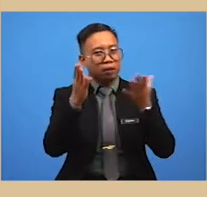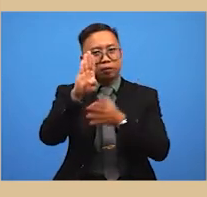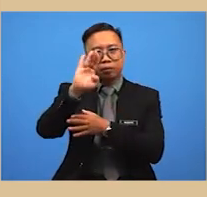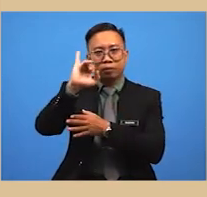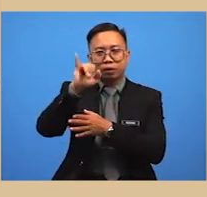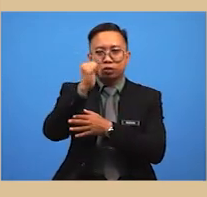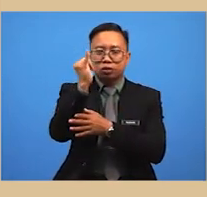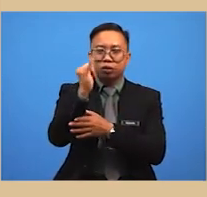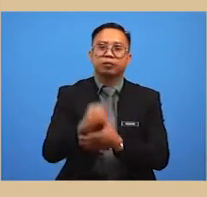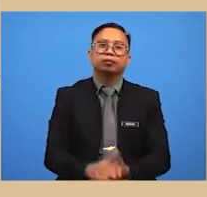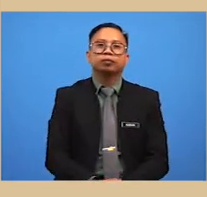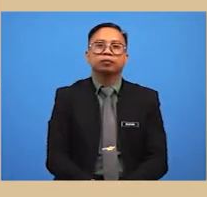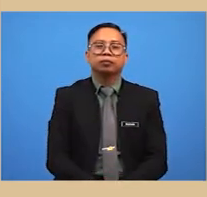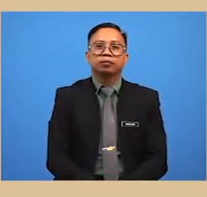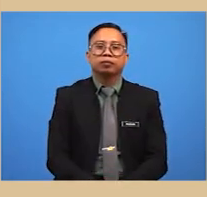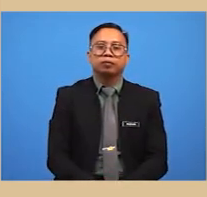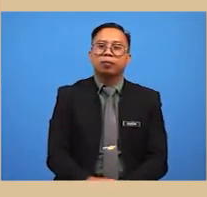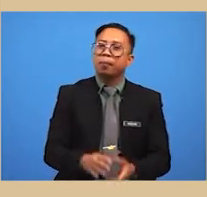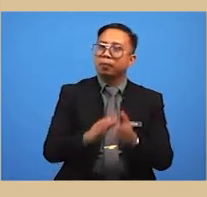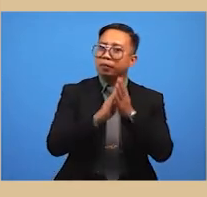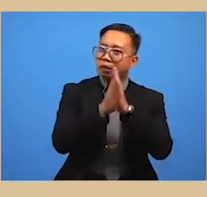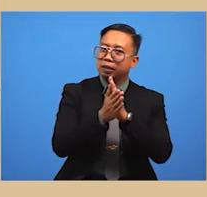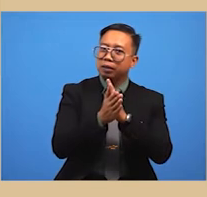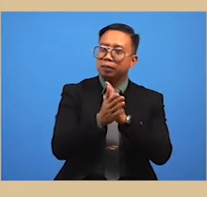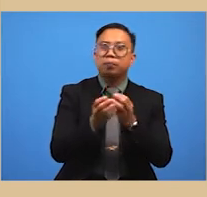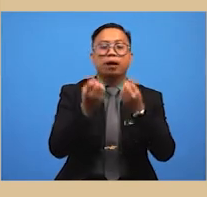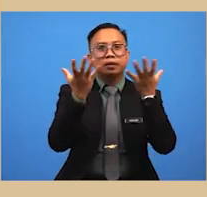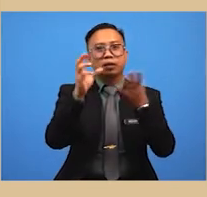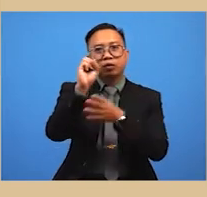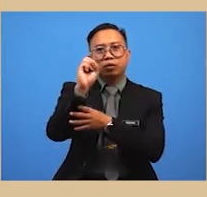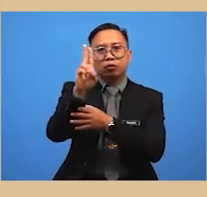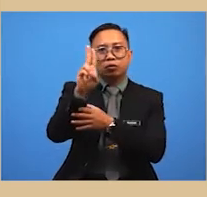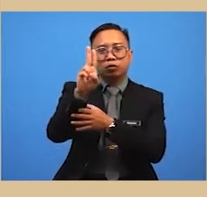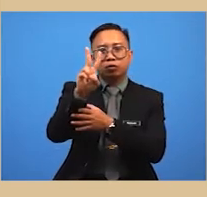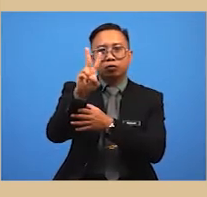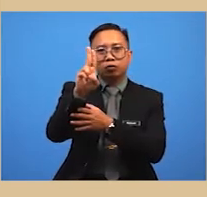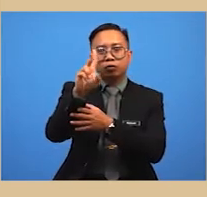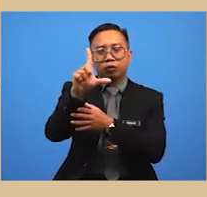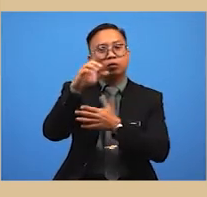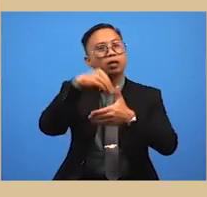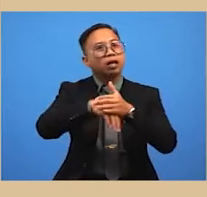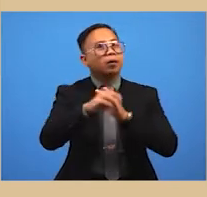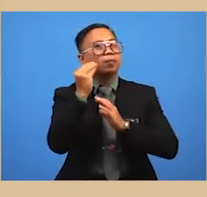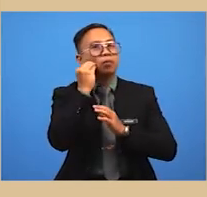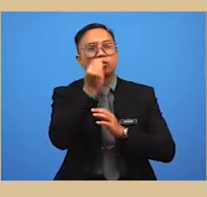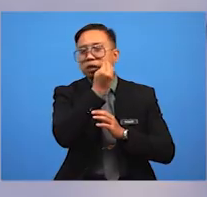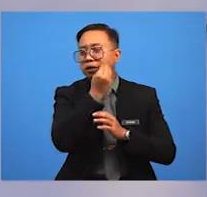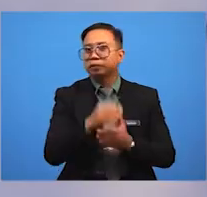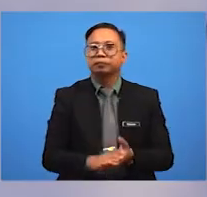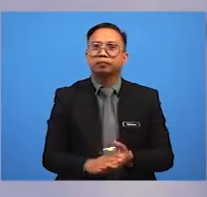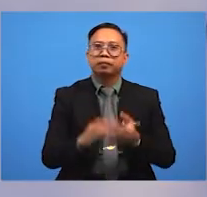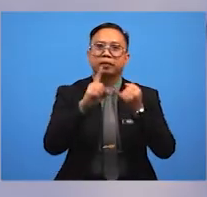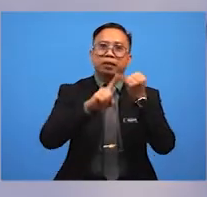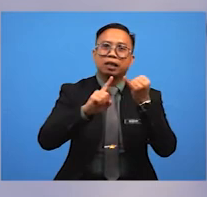banyak biji benih, maka banyaklah ovul di dalam bunganya. Pada